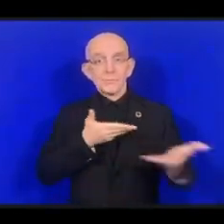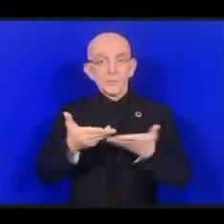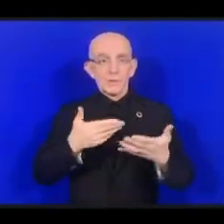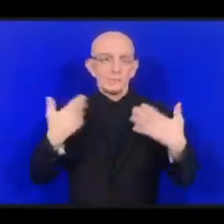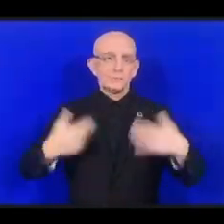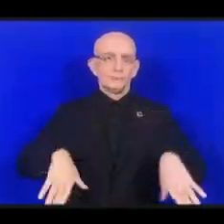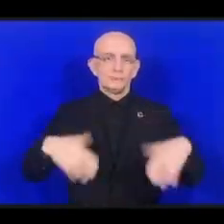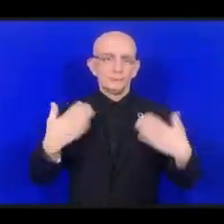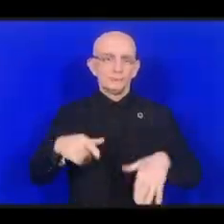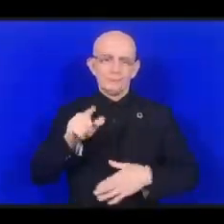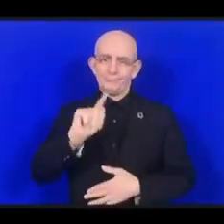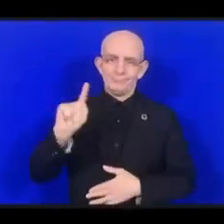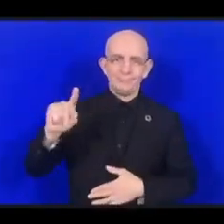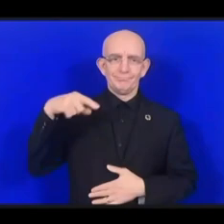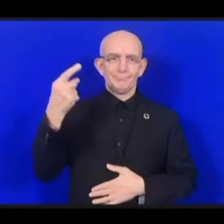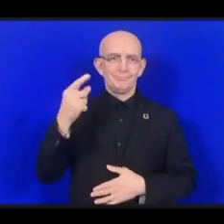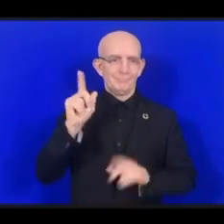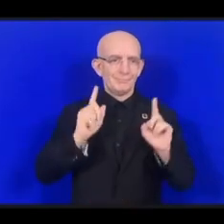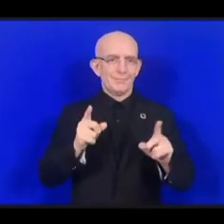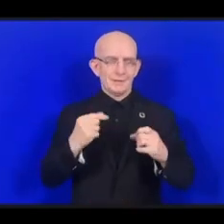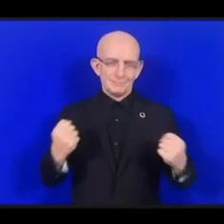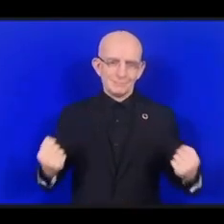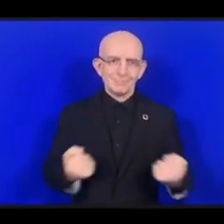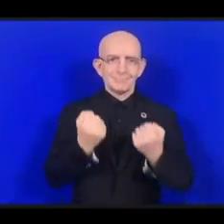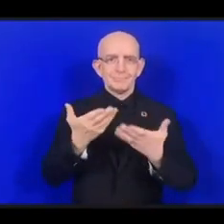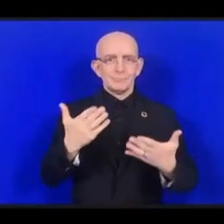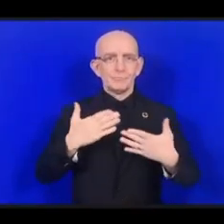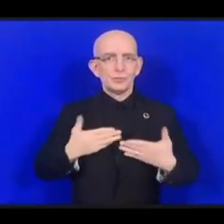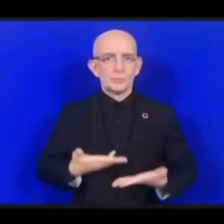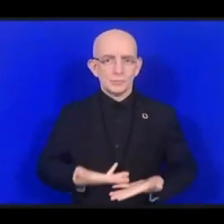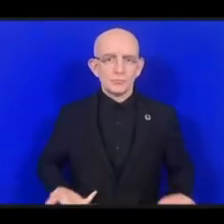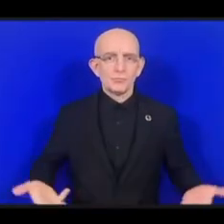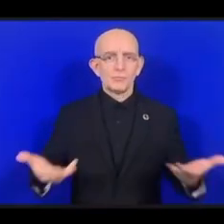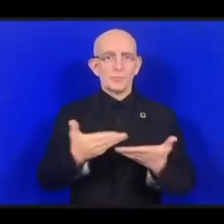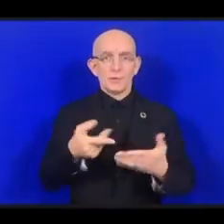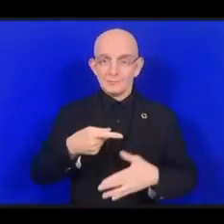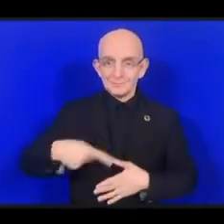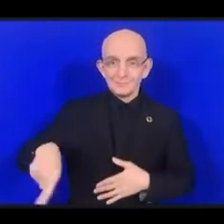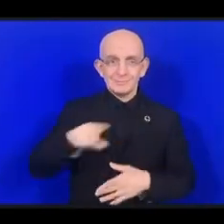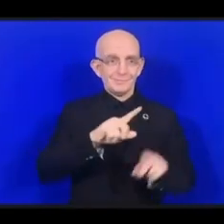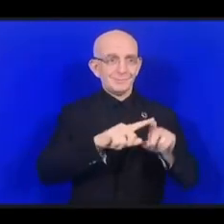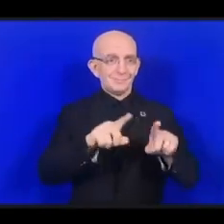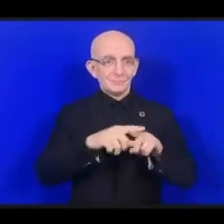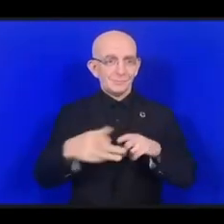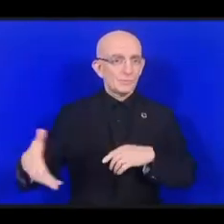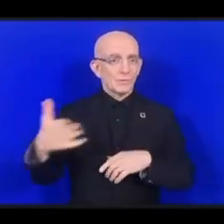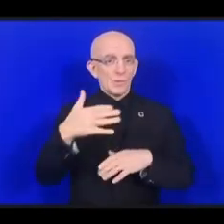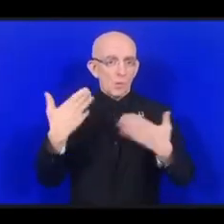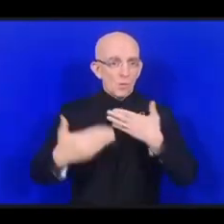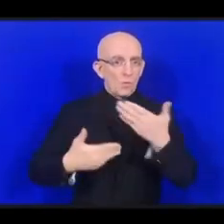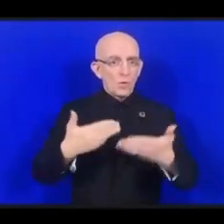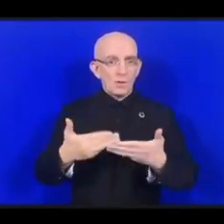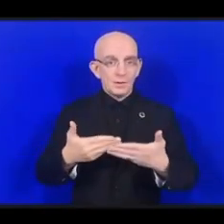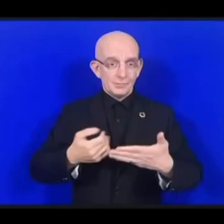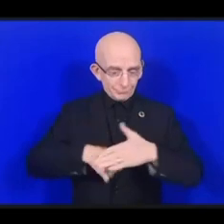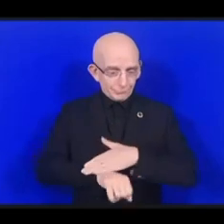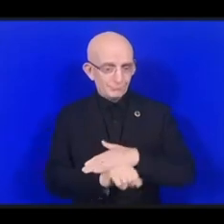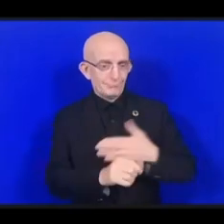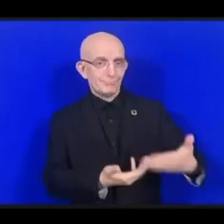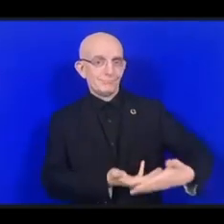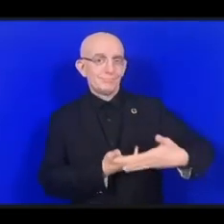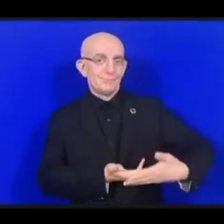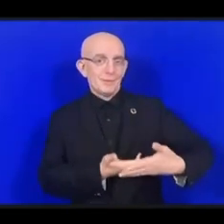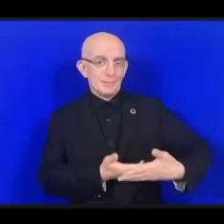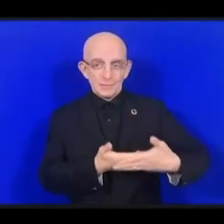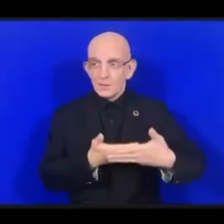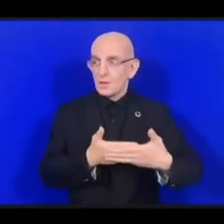那么，从最初的婴儿及洋船造成的危机，我们开始了我们最初的沟通。现在呢，我们通过互联网进行沟通，沟通是